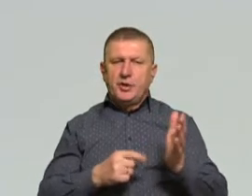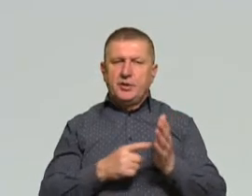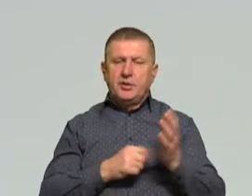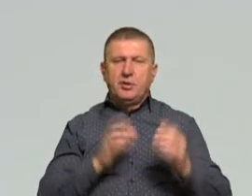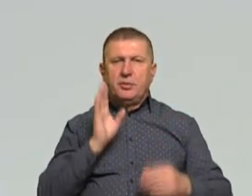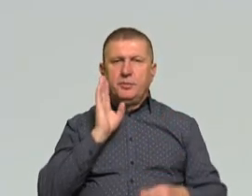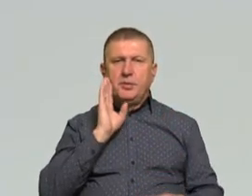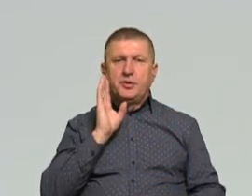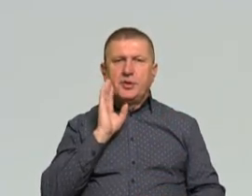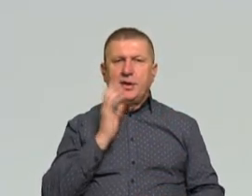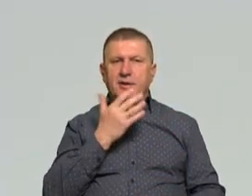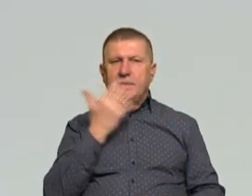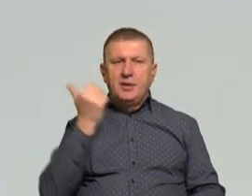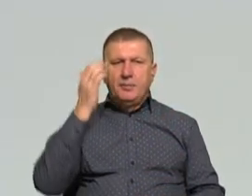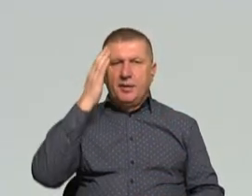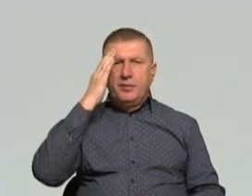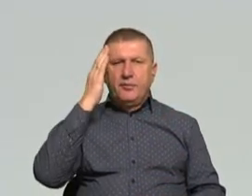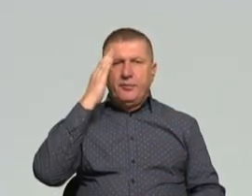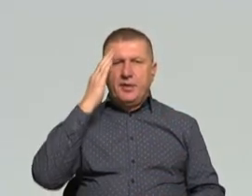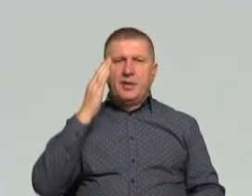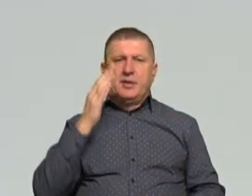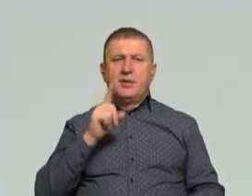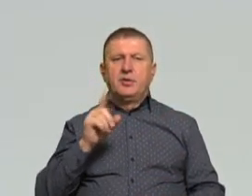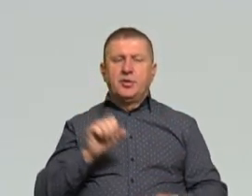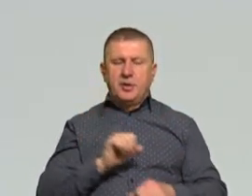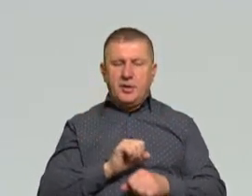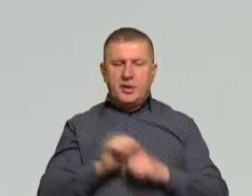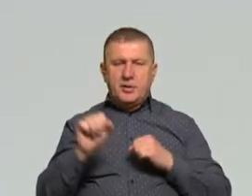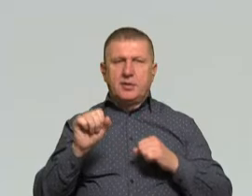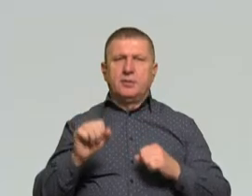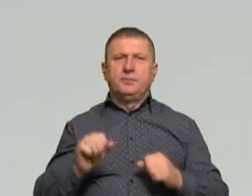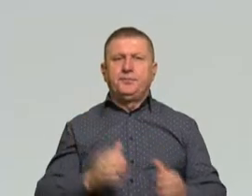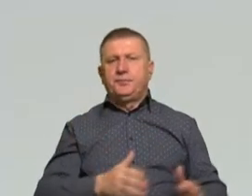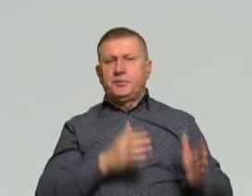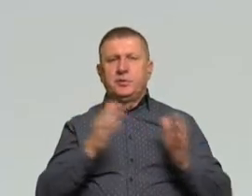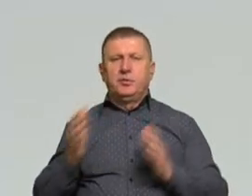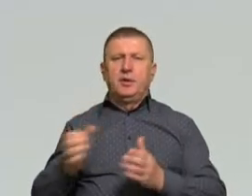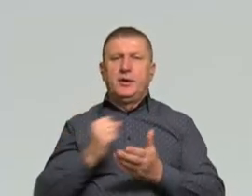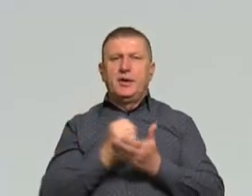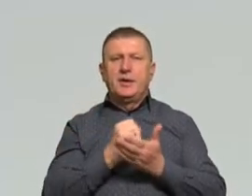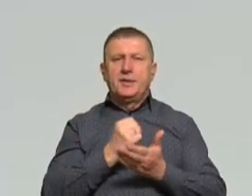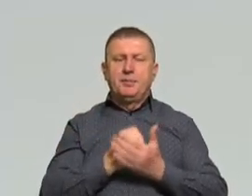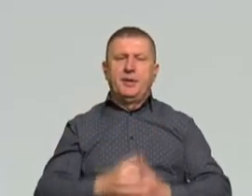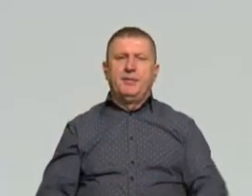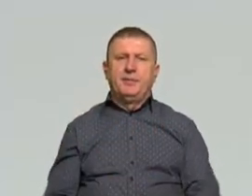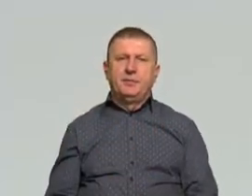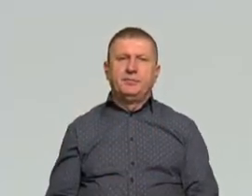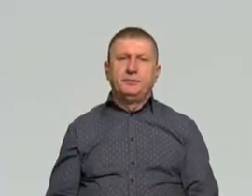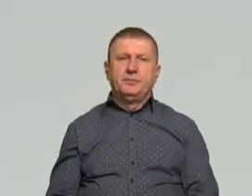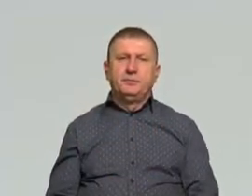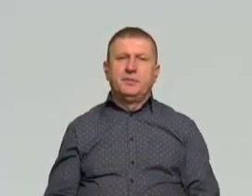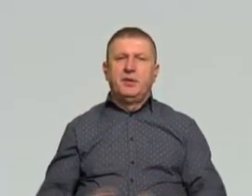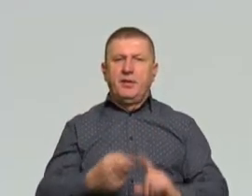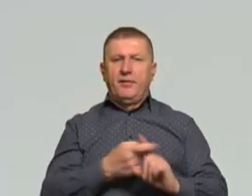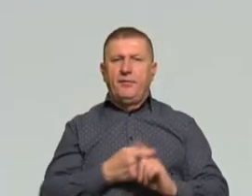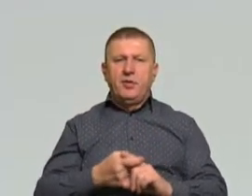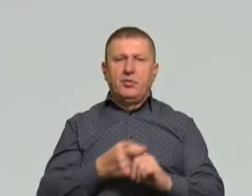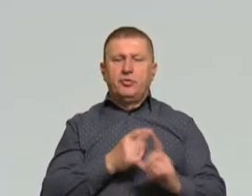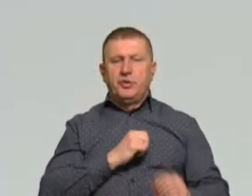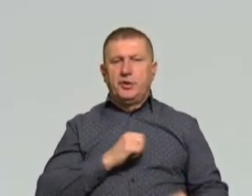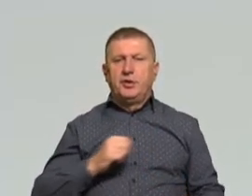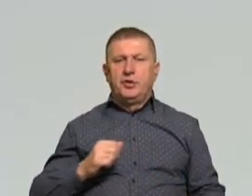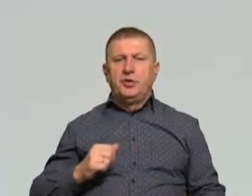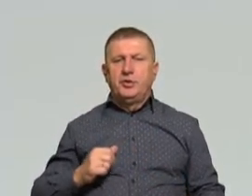mają takiej wiedzy, że coś takiego ma miejsce. No i kolejna kwestia, która wiąże się z tą